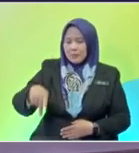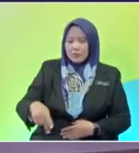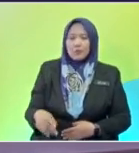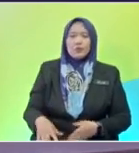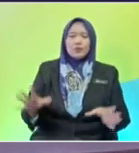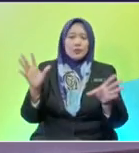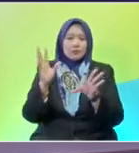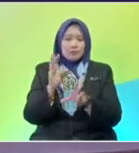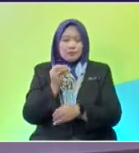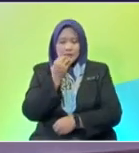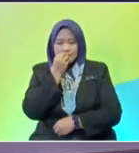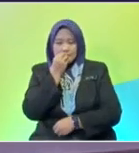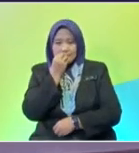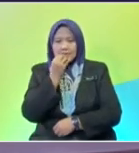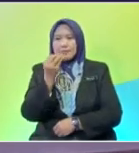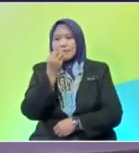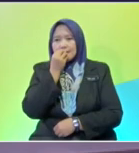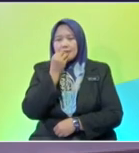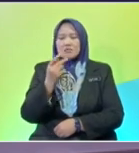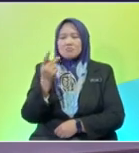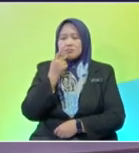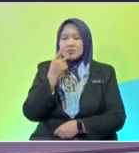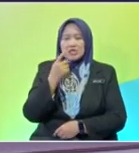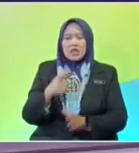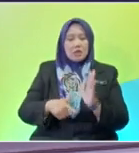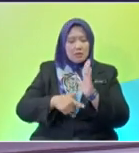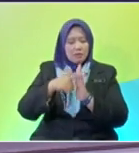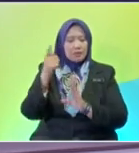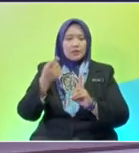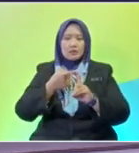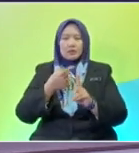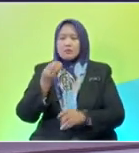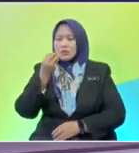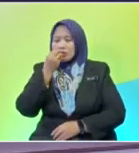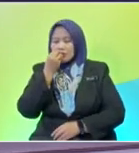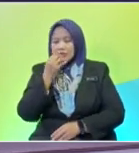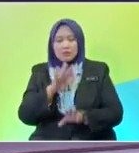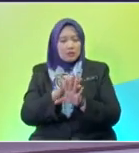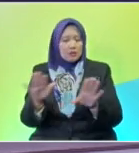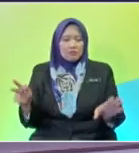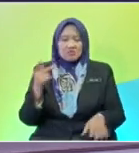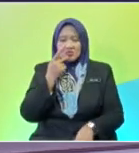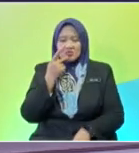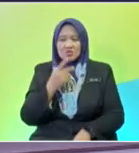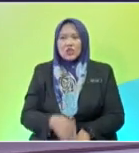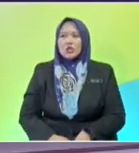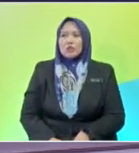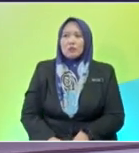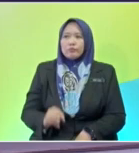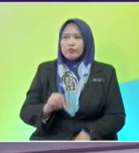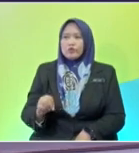makanan yang tidak berkhasiat murid-murid juga akan mengalami atau mengetahui